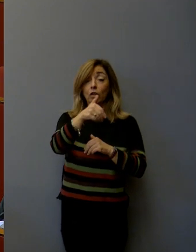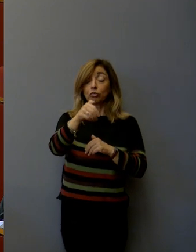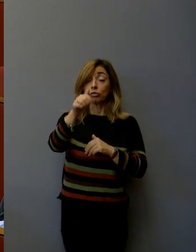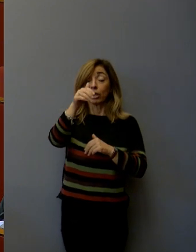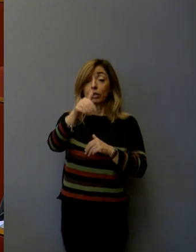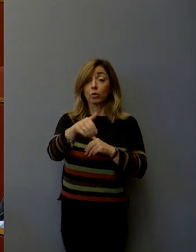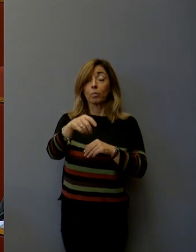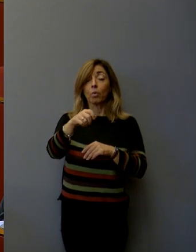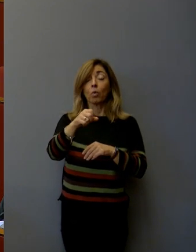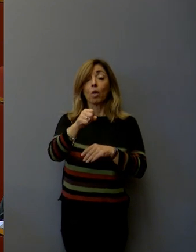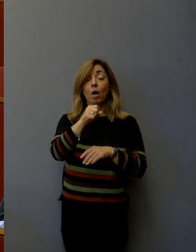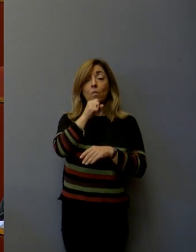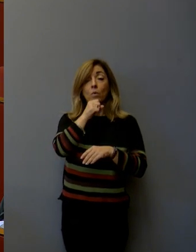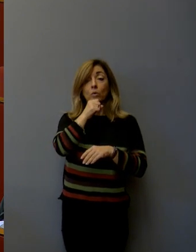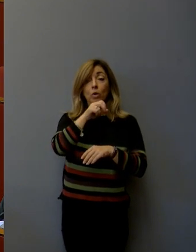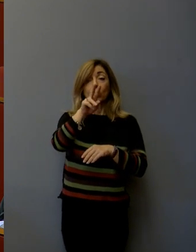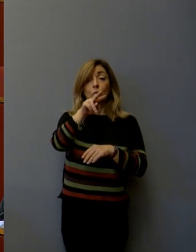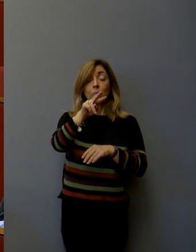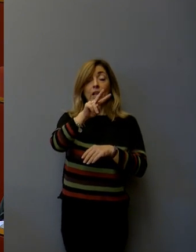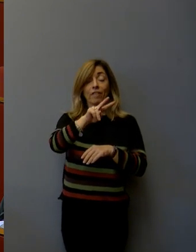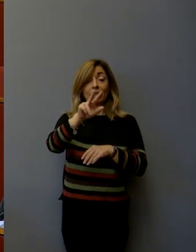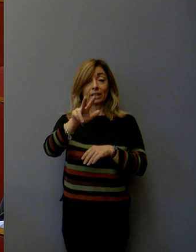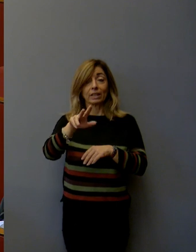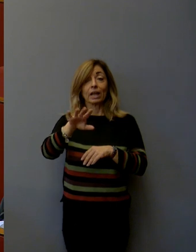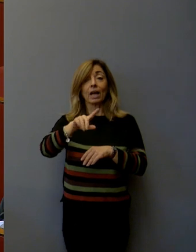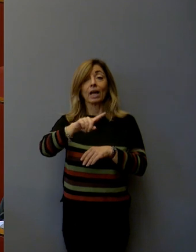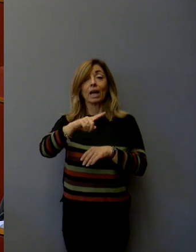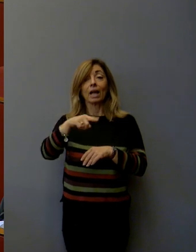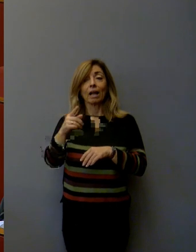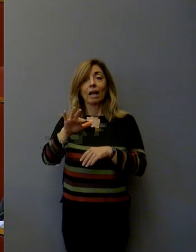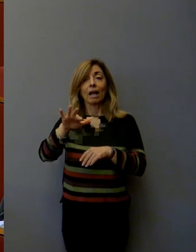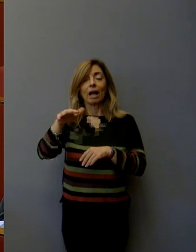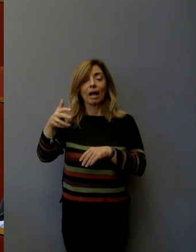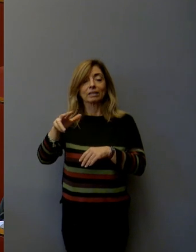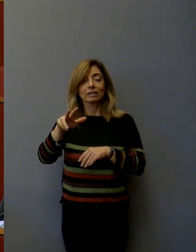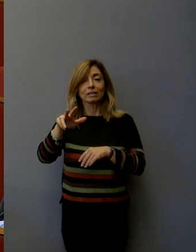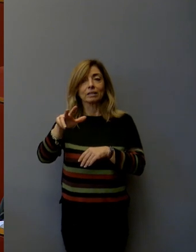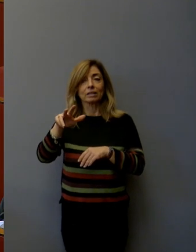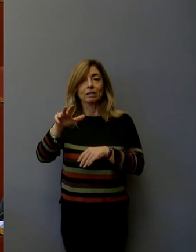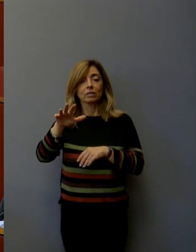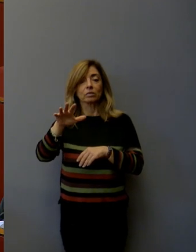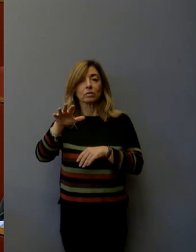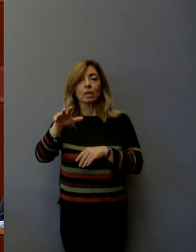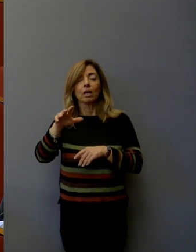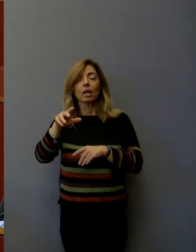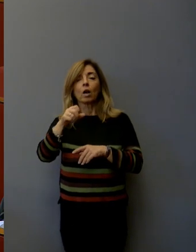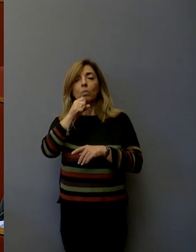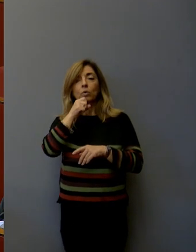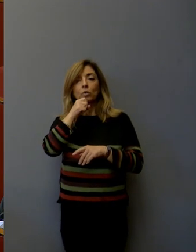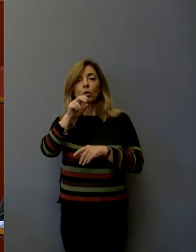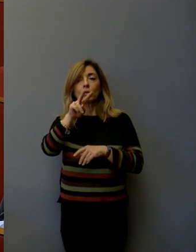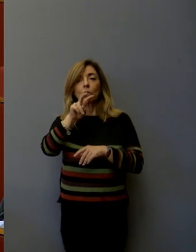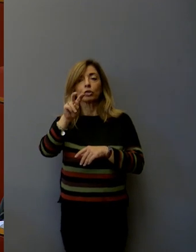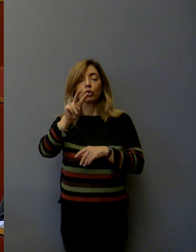e 200 mila mutuo 2025 non sono brava a fare calcoli ma direi che tanto ne mancano